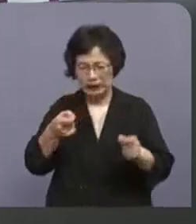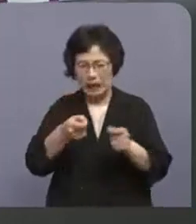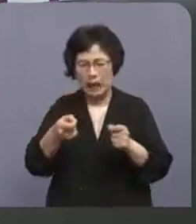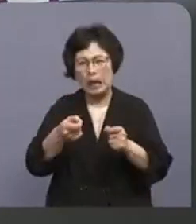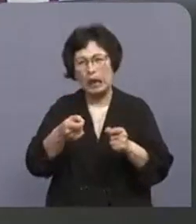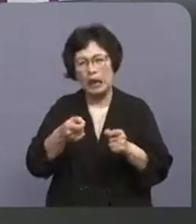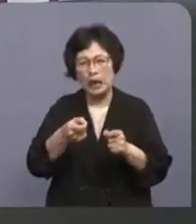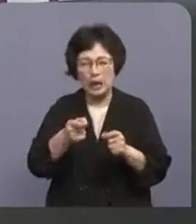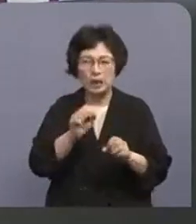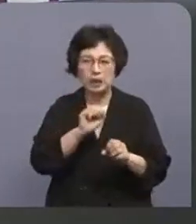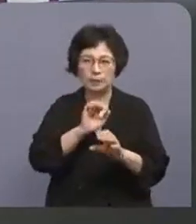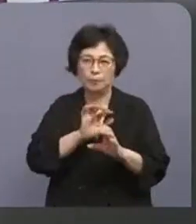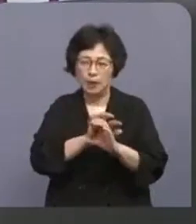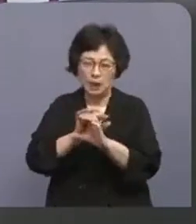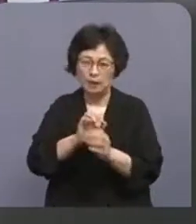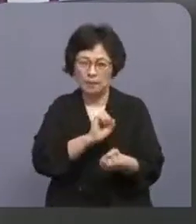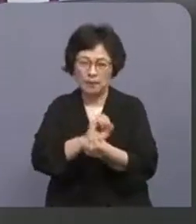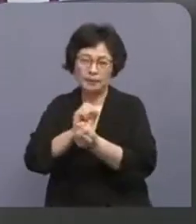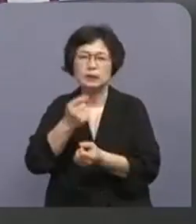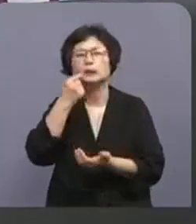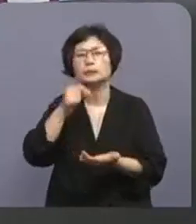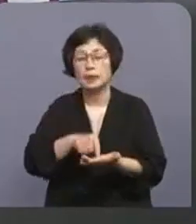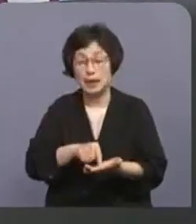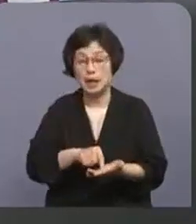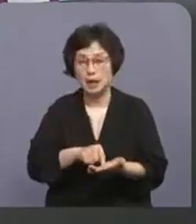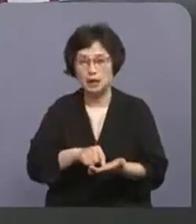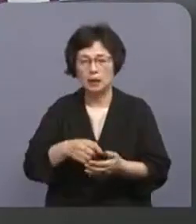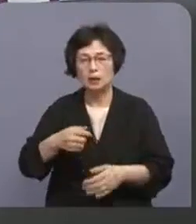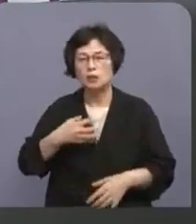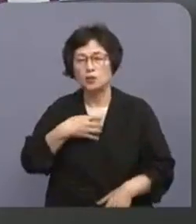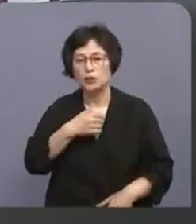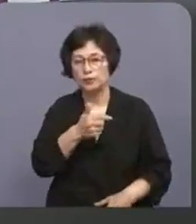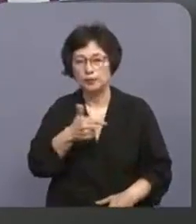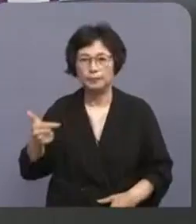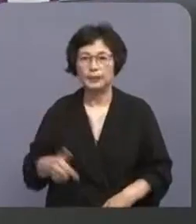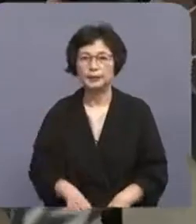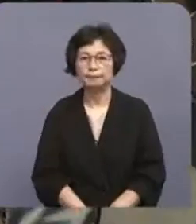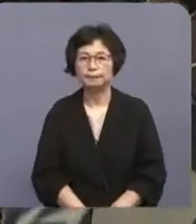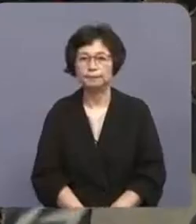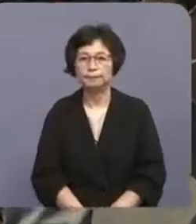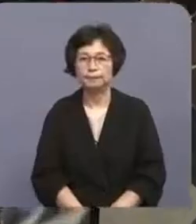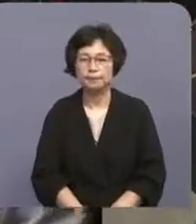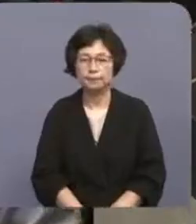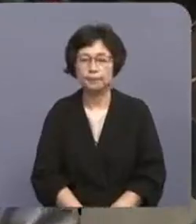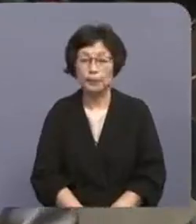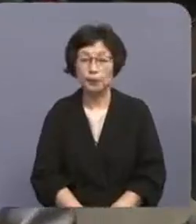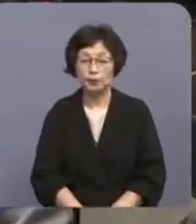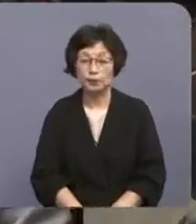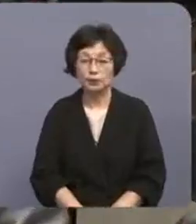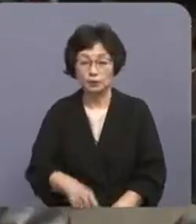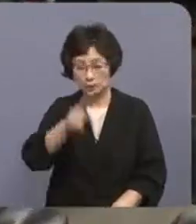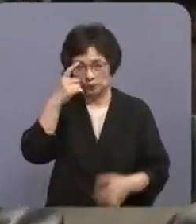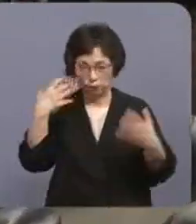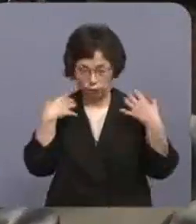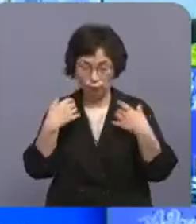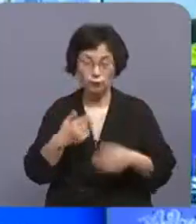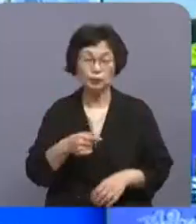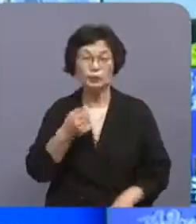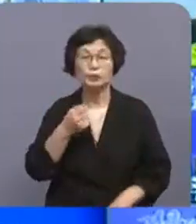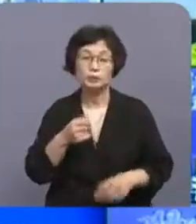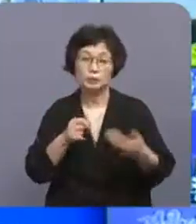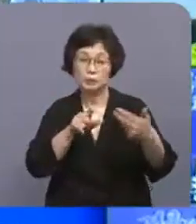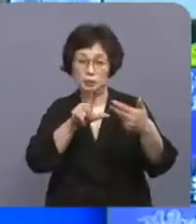전파가 아주 용이한 환경이 조성될 위험성이 높아져 있는 상황입니다. 이런 가운데 정부는 지난달